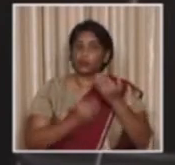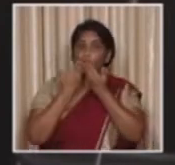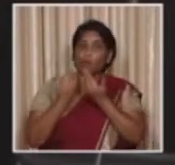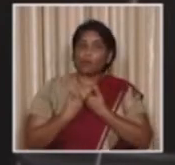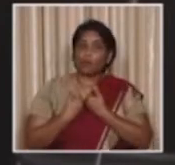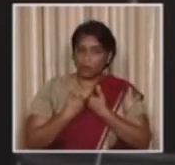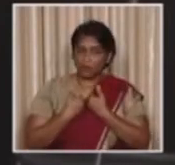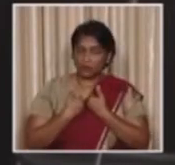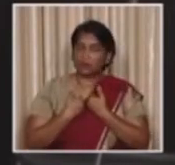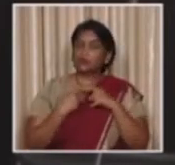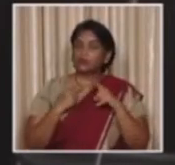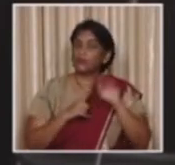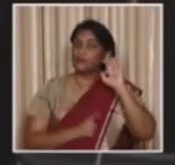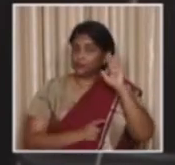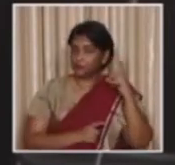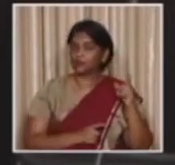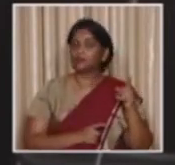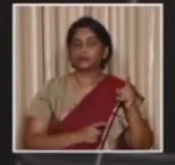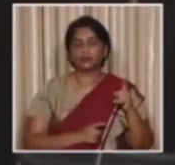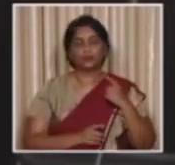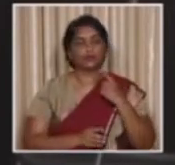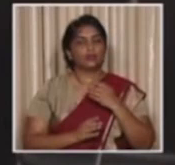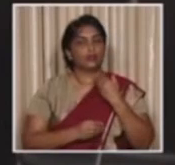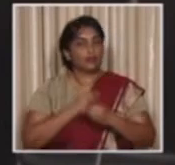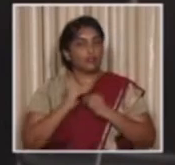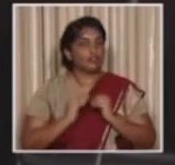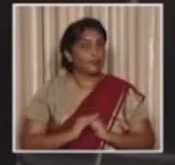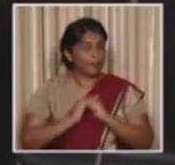පරිදි විශේෂයෙන්ම ආයෝජන ප්‍රවර්ධන